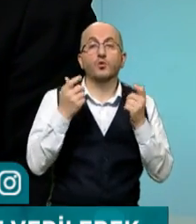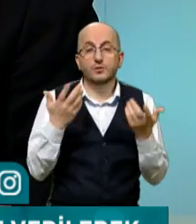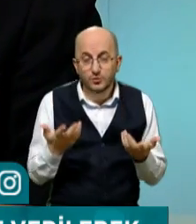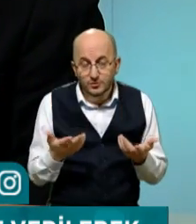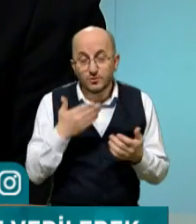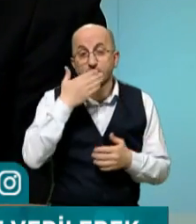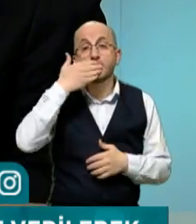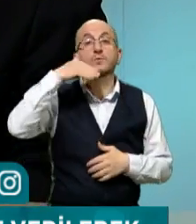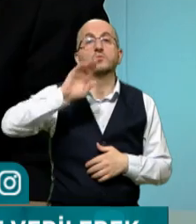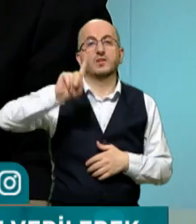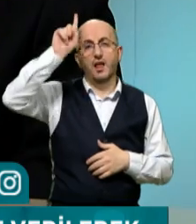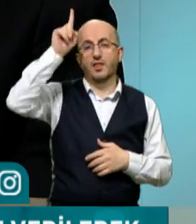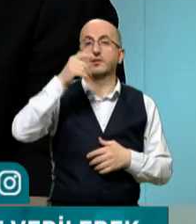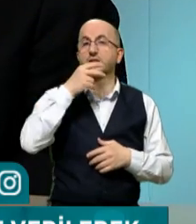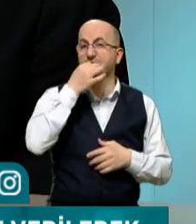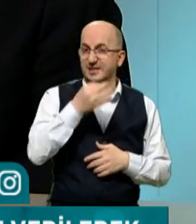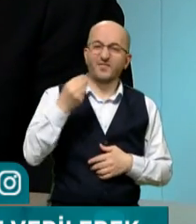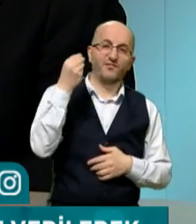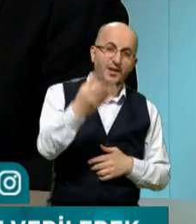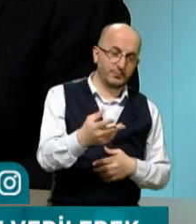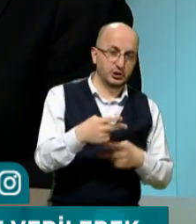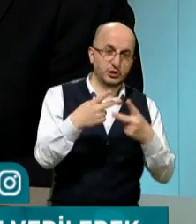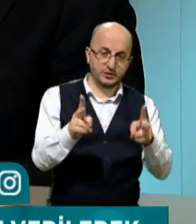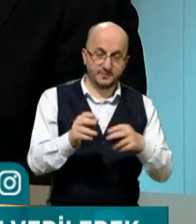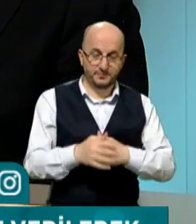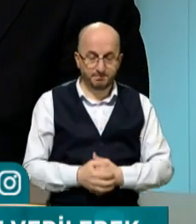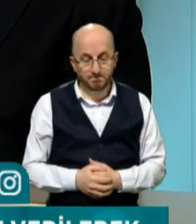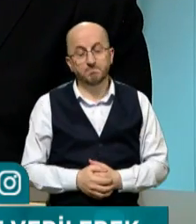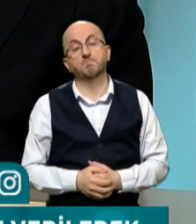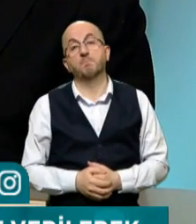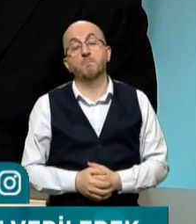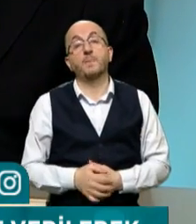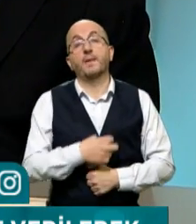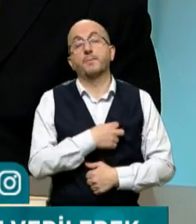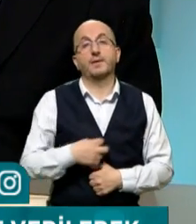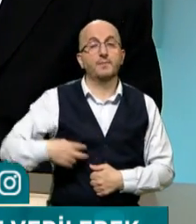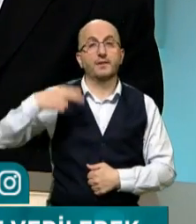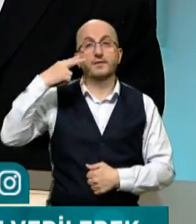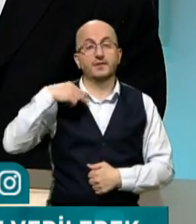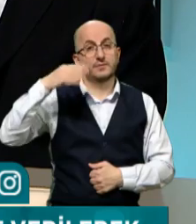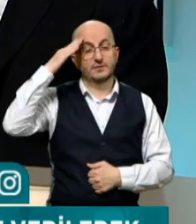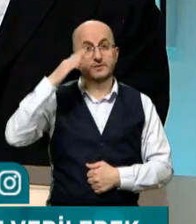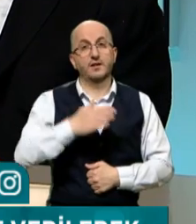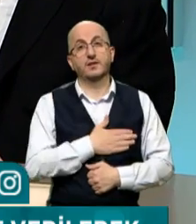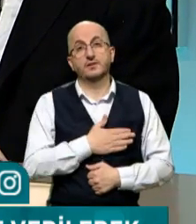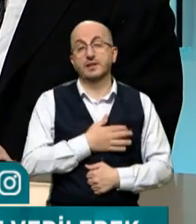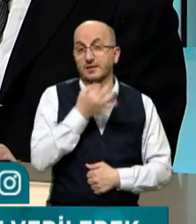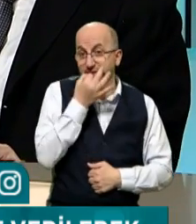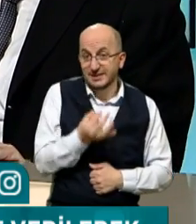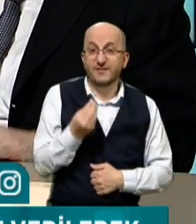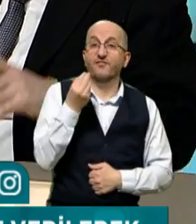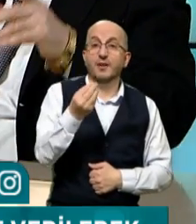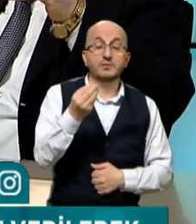oruç tutmamasına Allah Teala ruhsat vermiştir. Allah Teala ruhsat vermiştir. Peygamber aleyhissalatü vesselam ruhsat vermiştir.